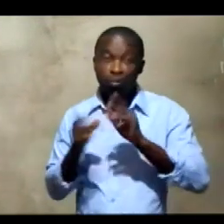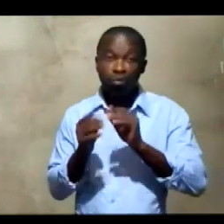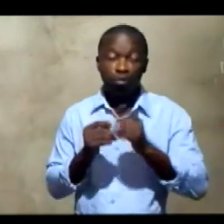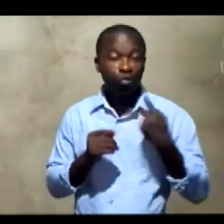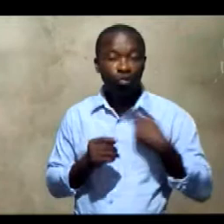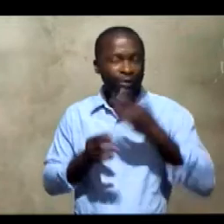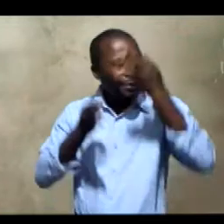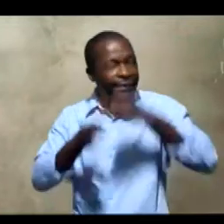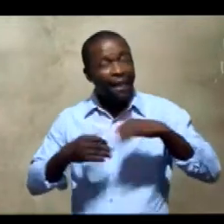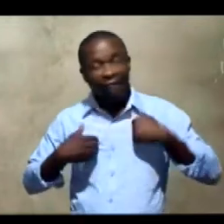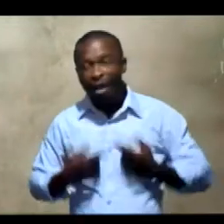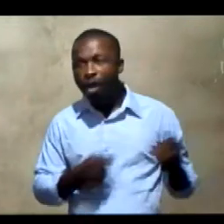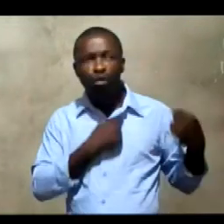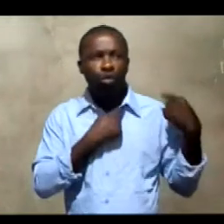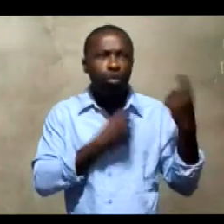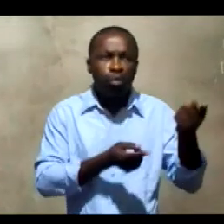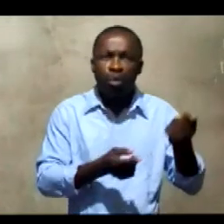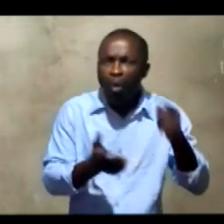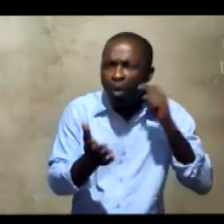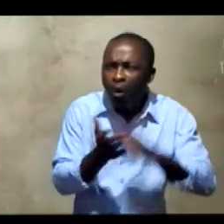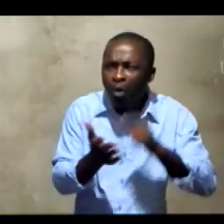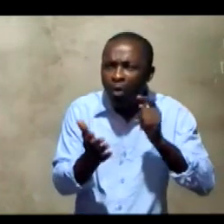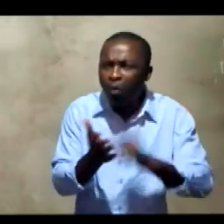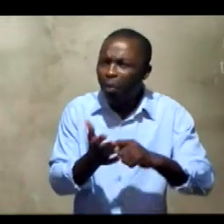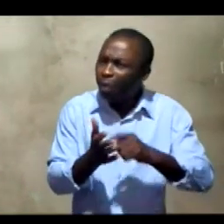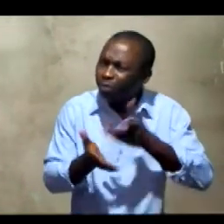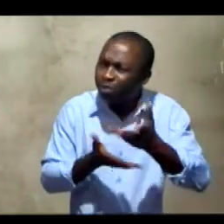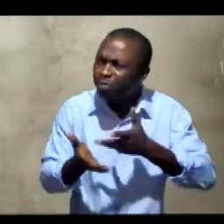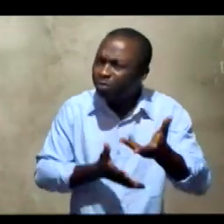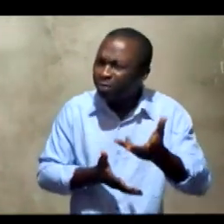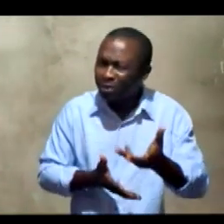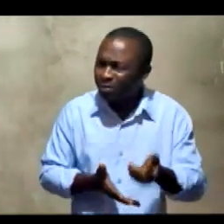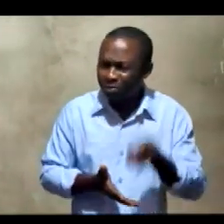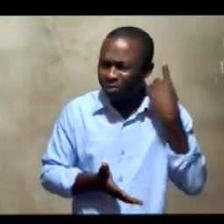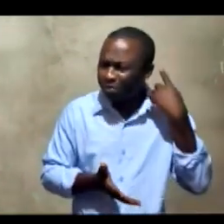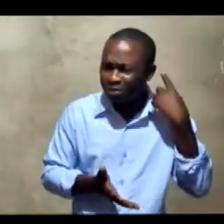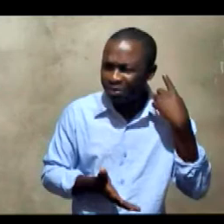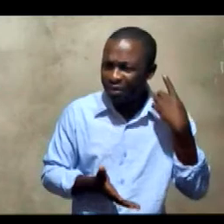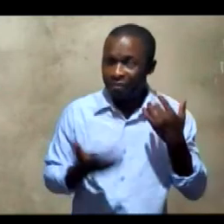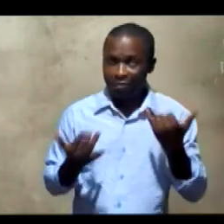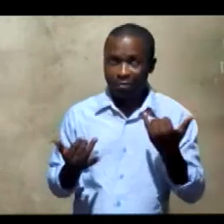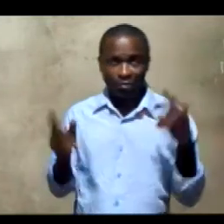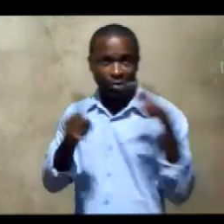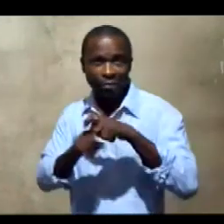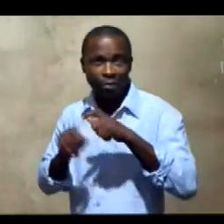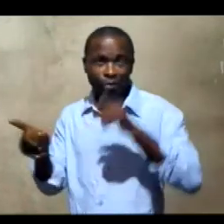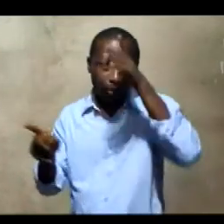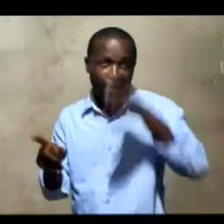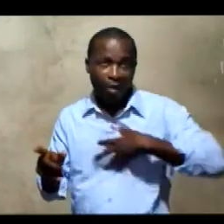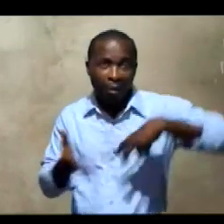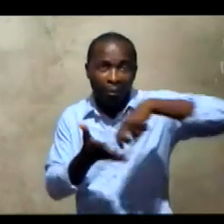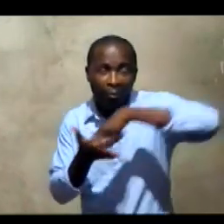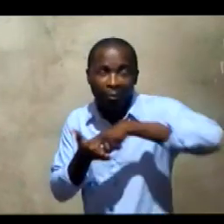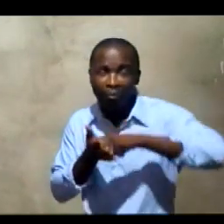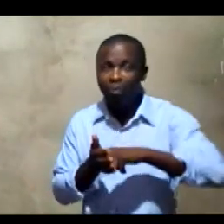joui sur un mouchoir. Quand il voulait faire le bras de fer, le commissaire, on l'a amené au poste. Le